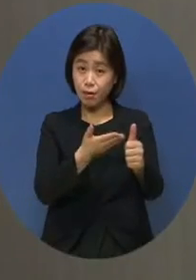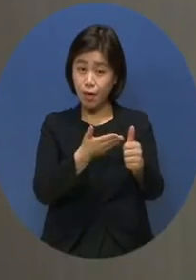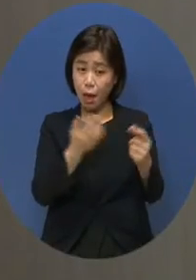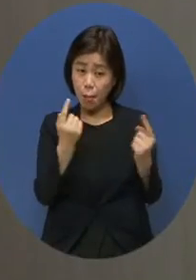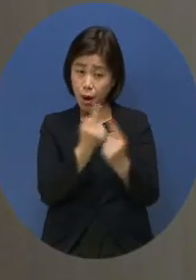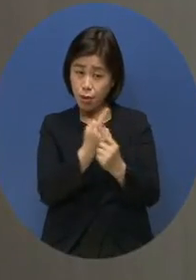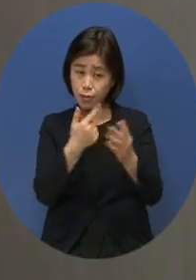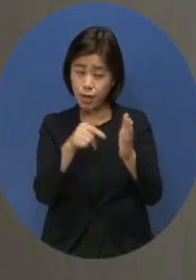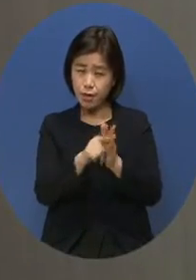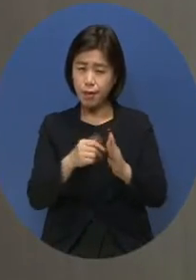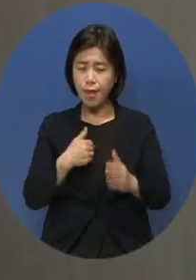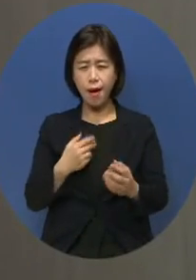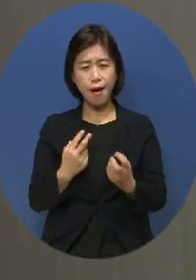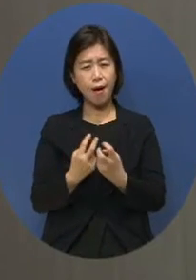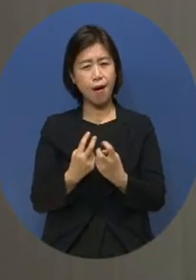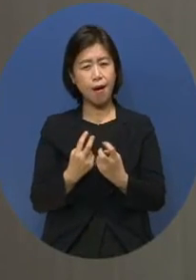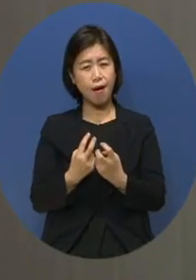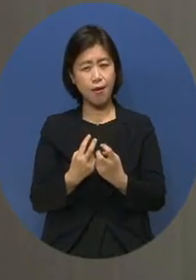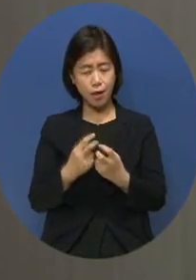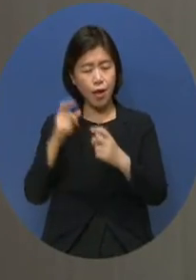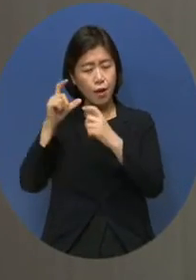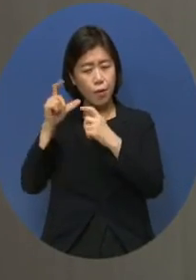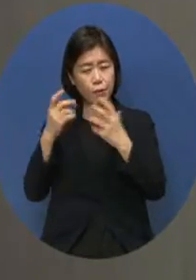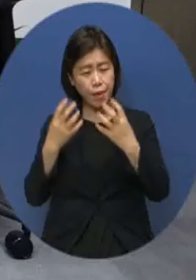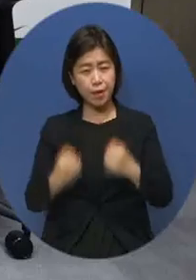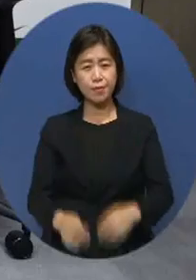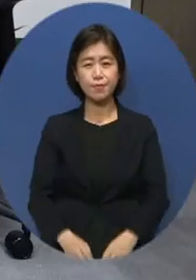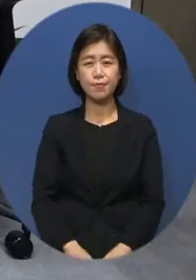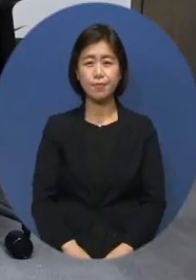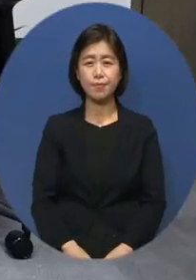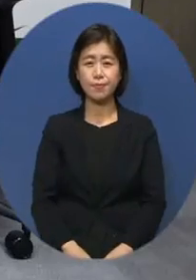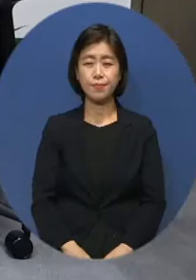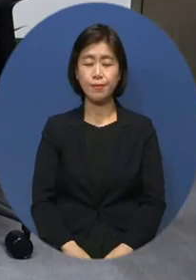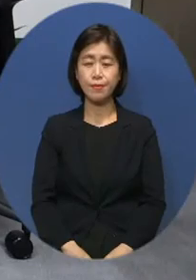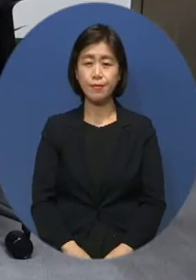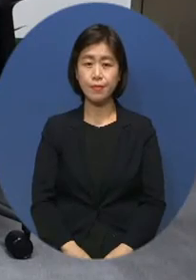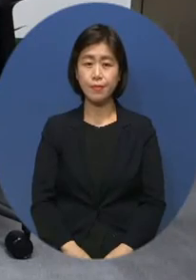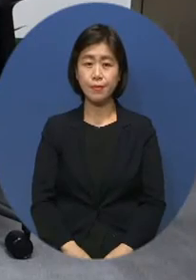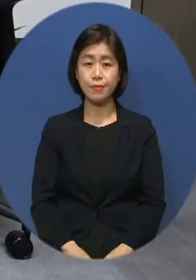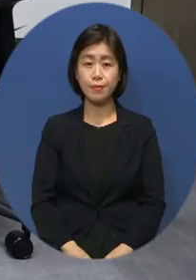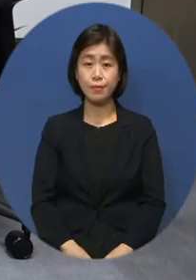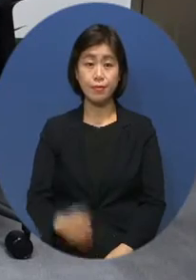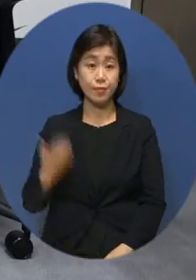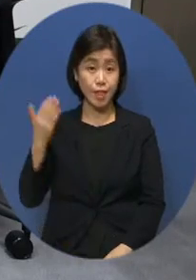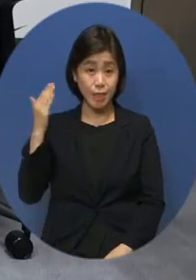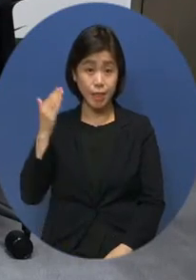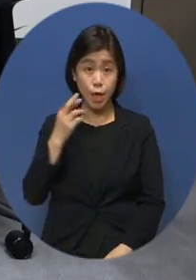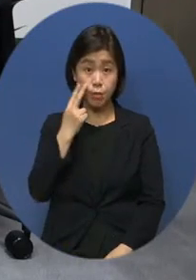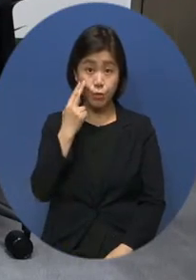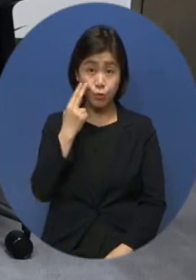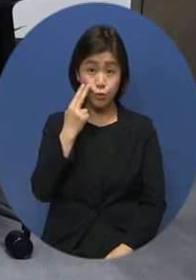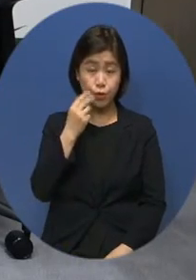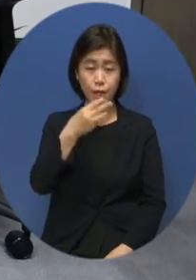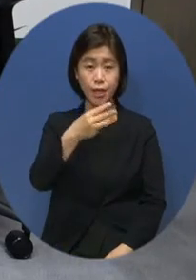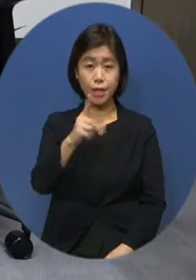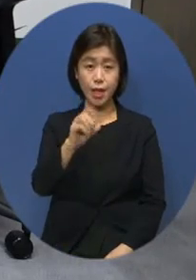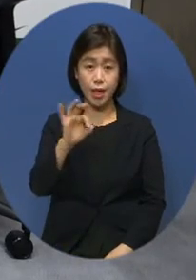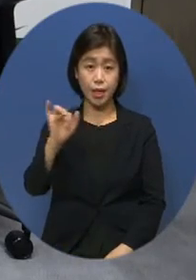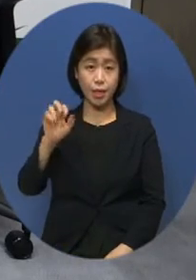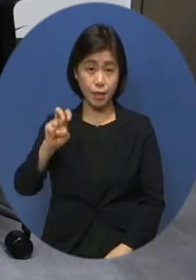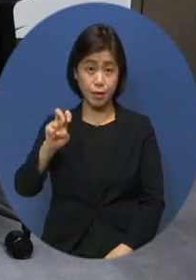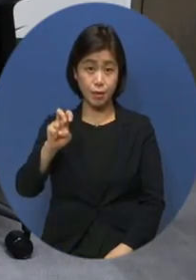어떻게 행동해야 될까라는 고민을 훨씬 많이 하게 됐죠. 네. 그리고 또 이제 최근에 이 미국 타임즈가